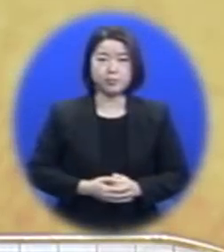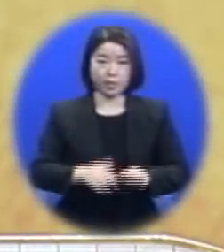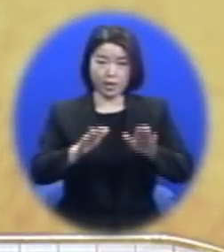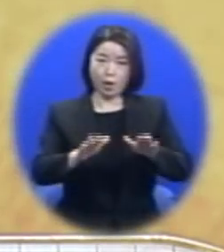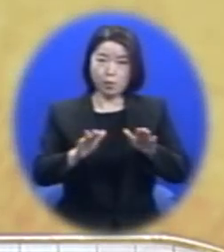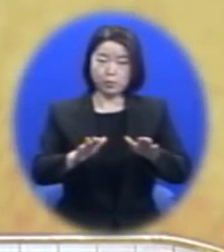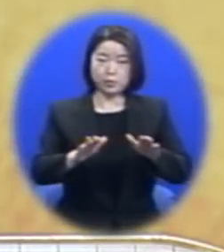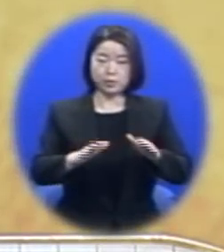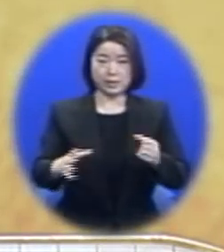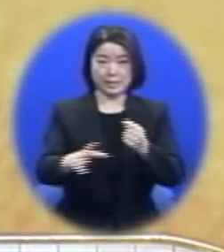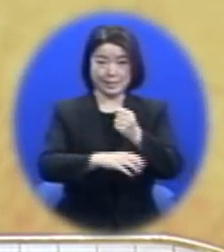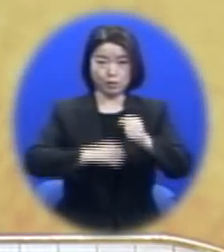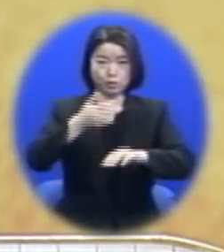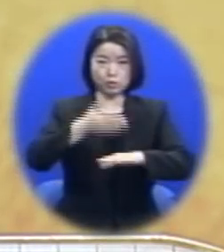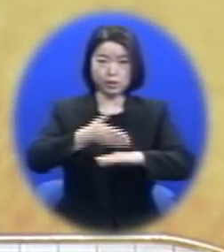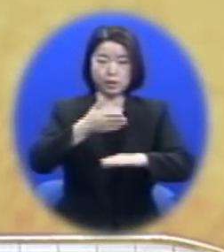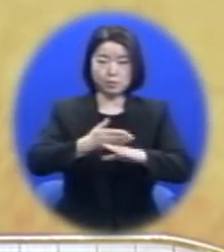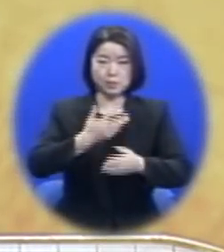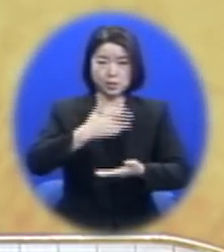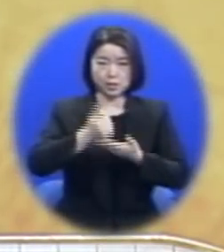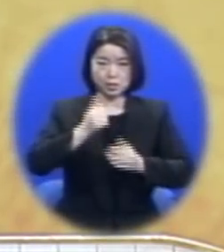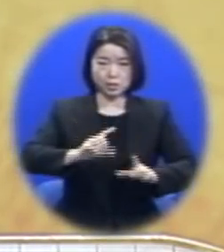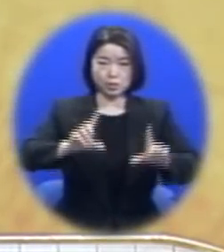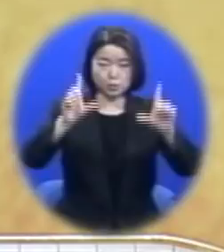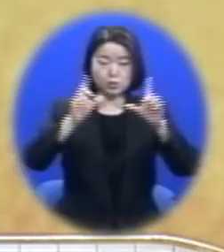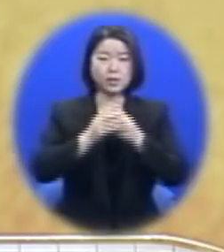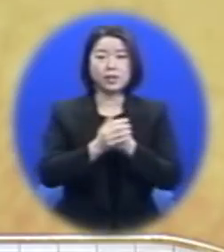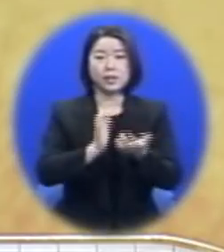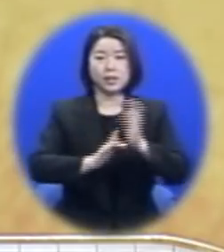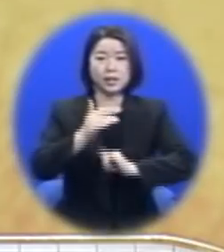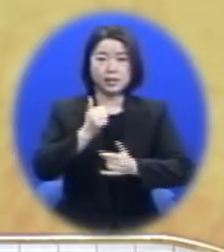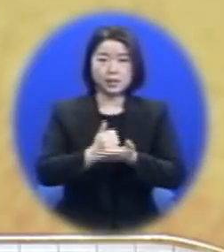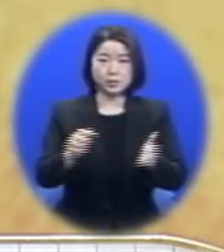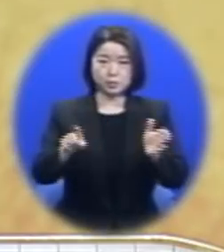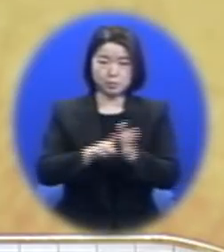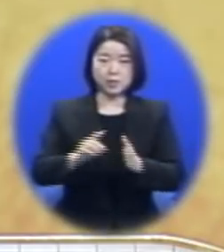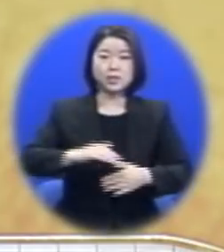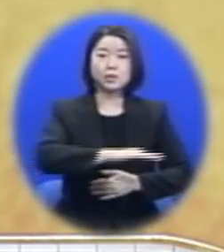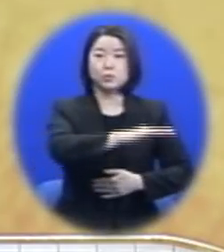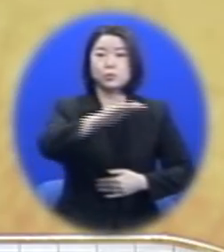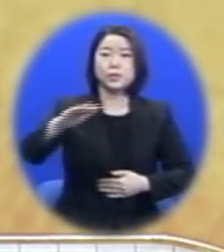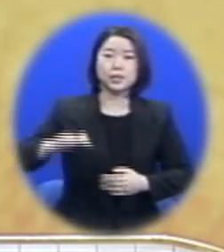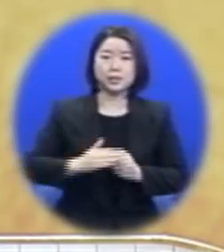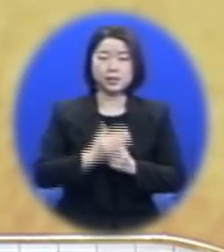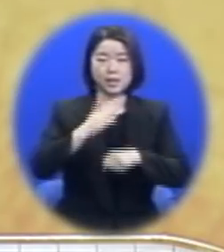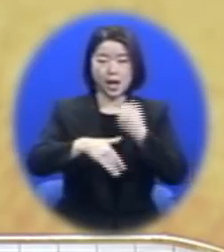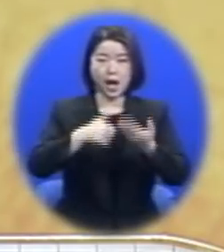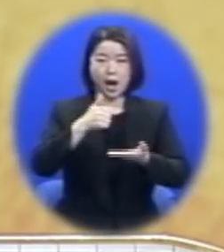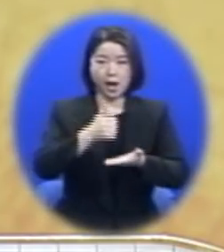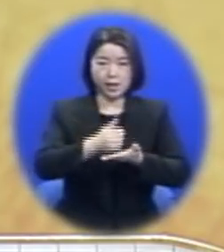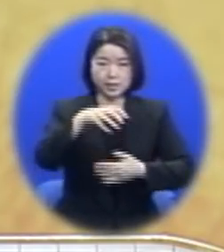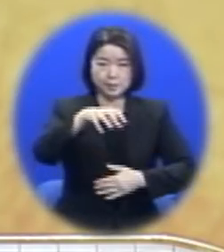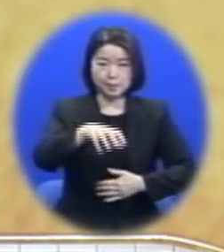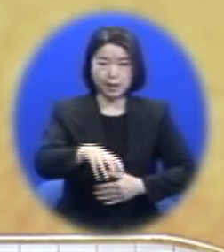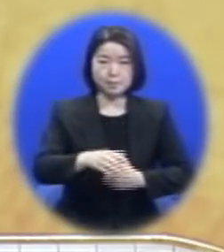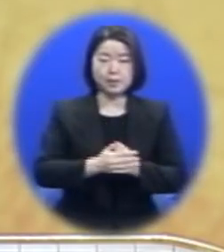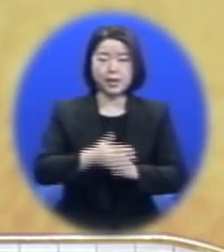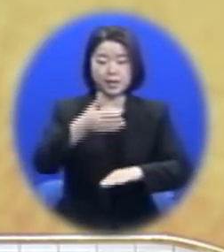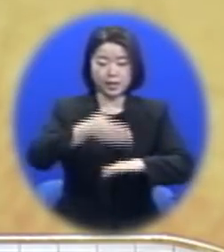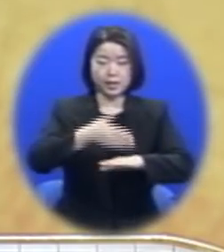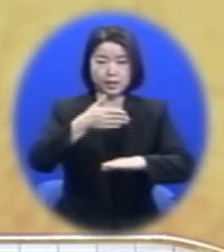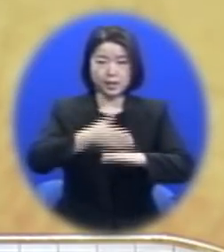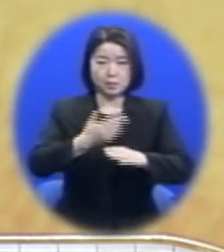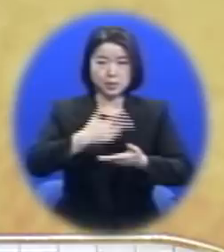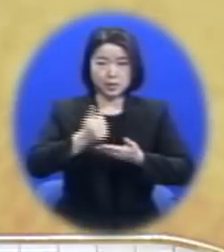자, 오늘은 추수감사 주일입니다. 우리 예수를 믿는 우리들은 하나님 앞에 감사